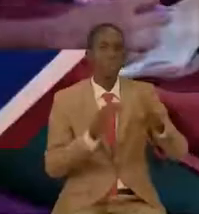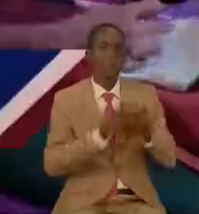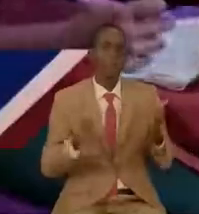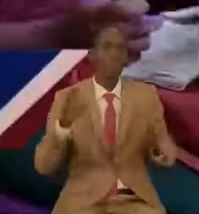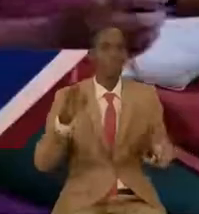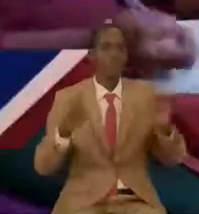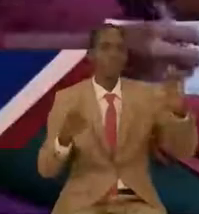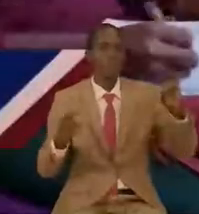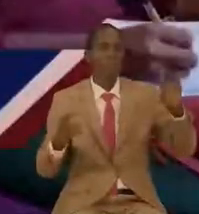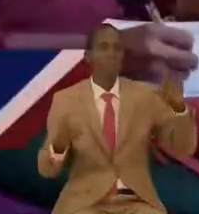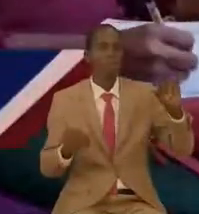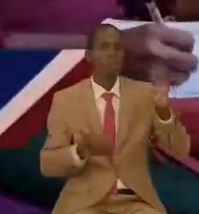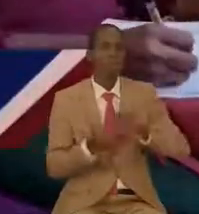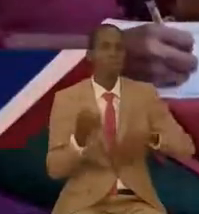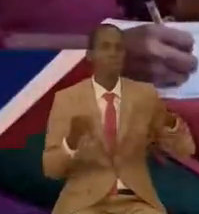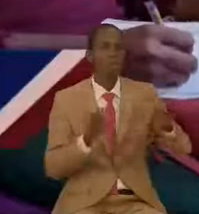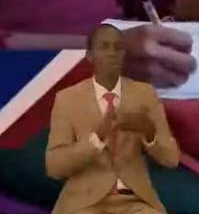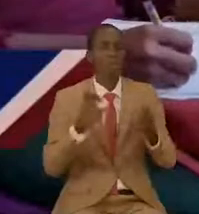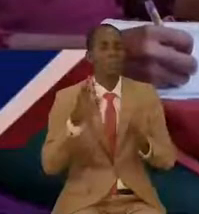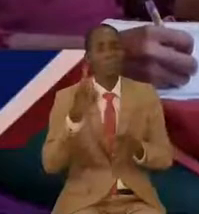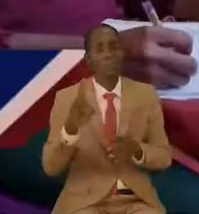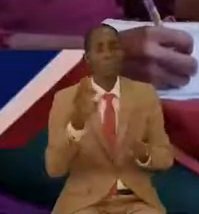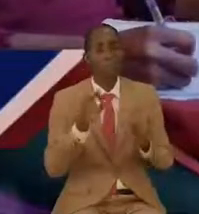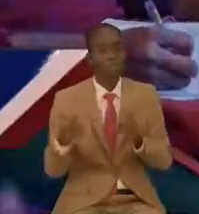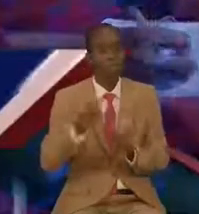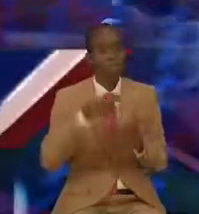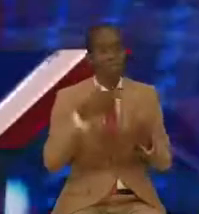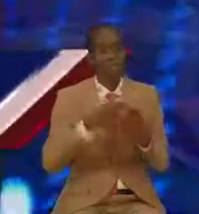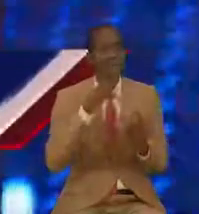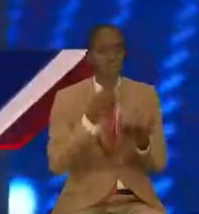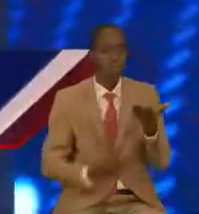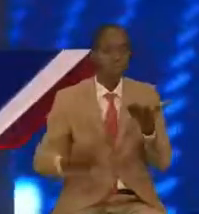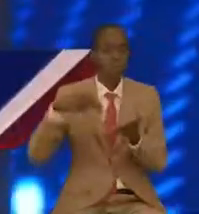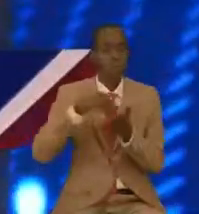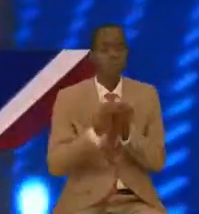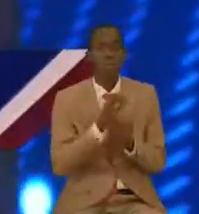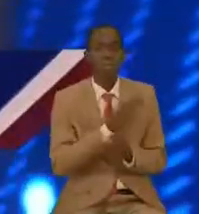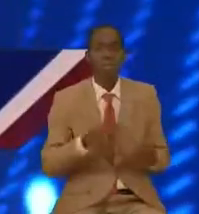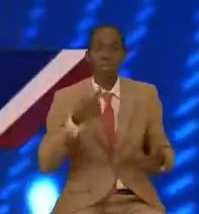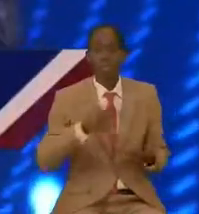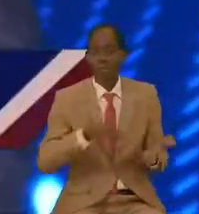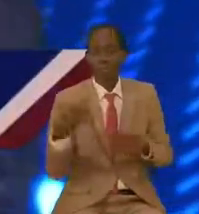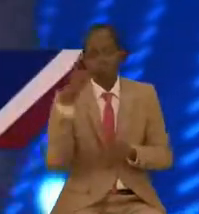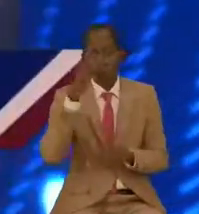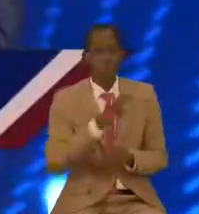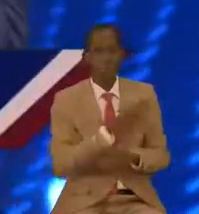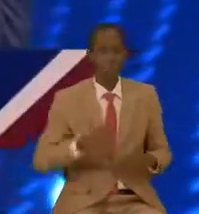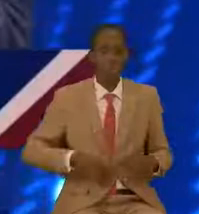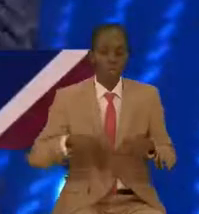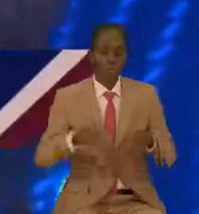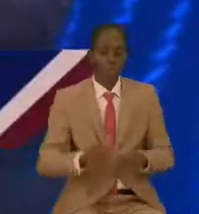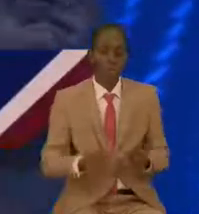Colossiens 3, verset 1. Si donc vous êtes ressuscité avec Christ, vous êtes crucifié avec Christ, mort avec